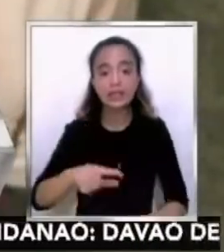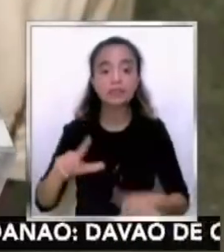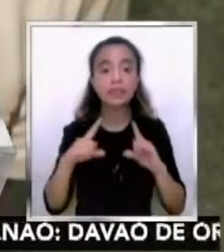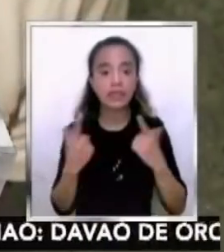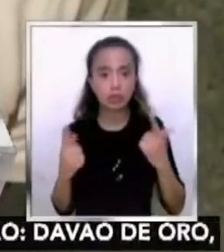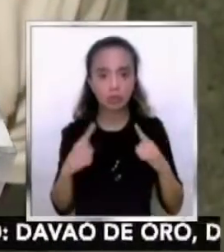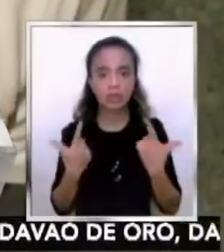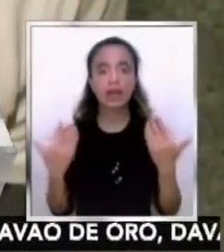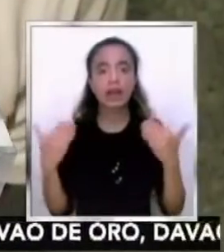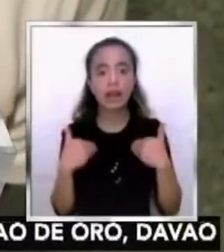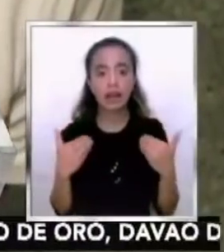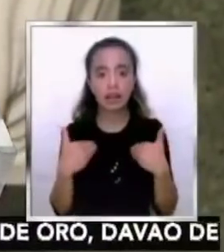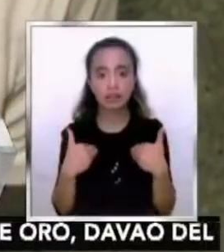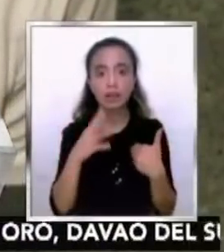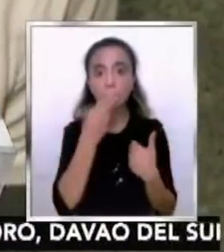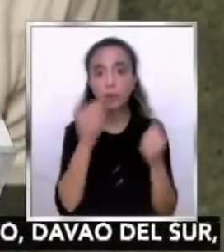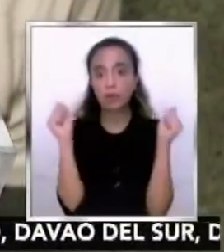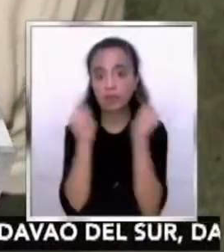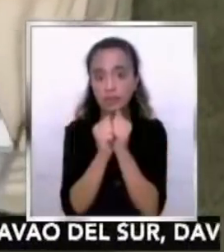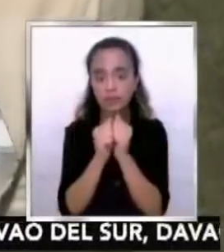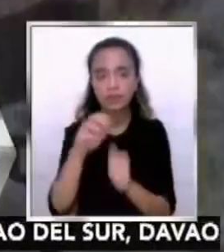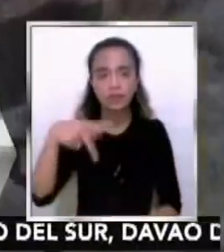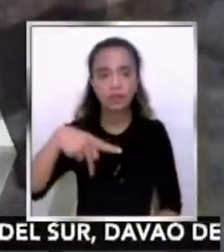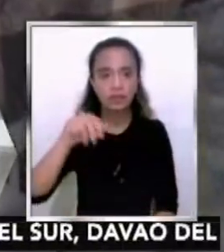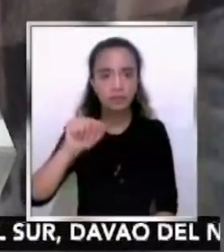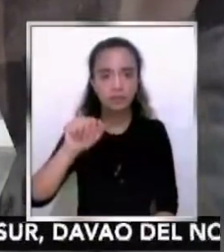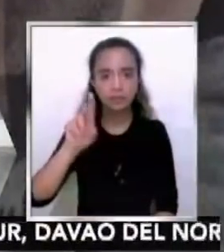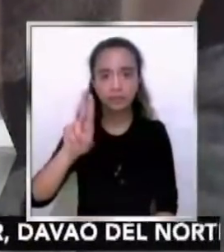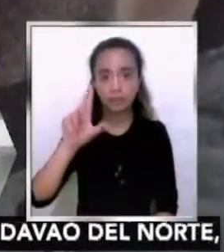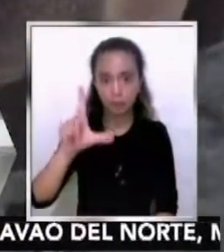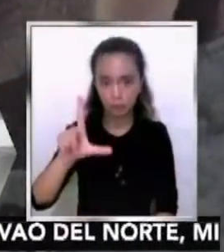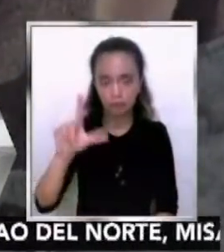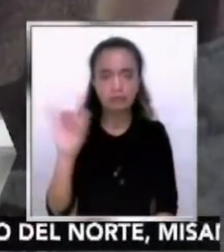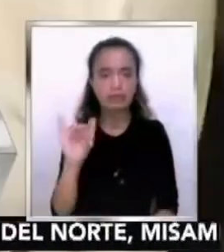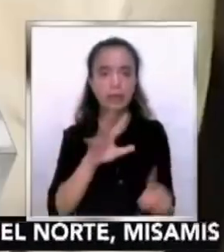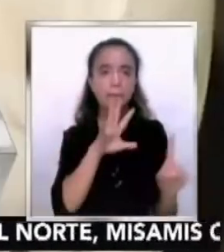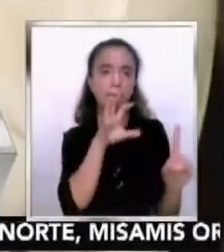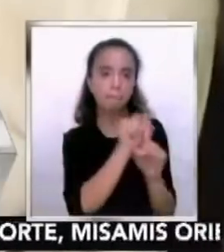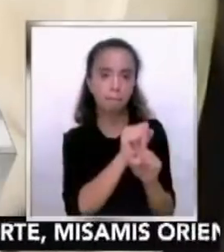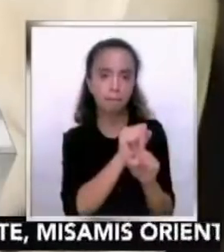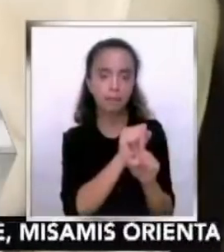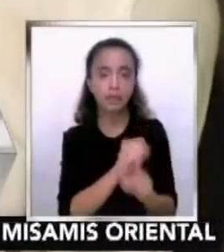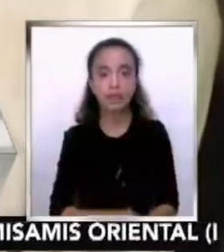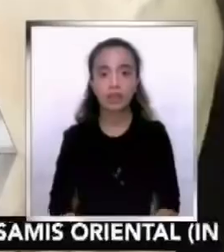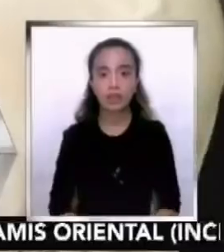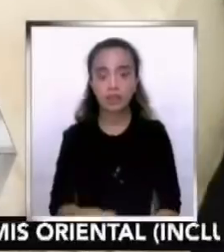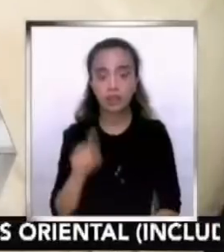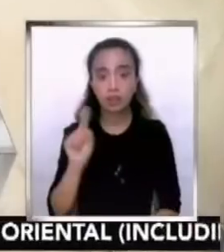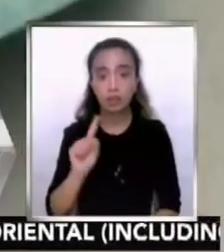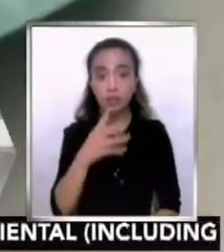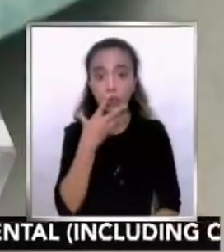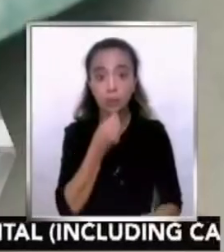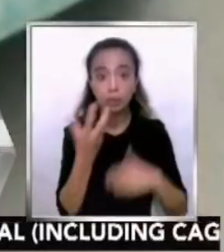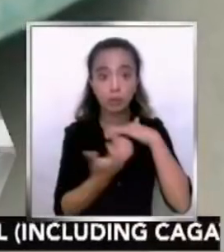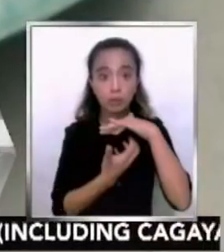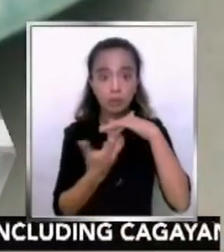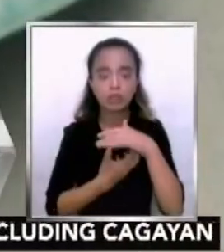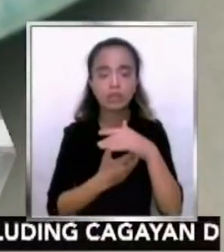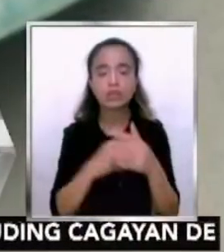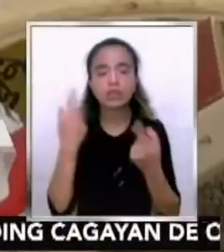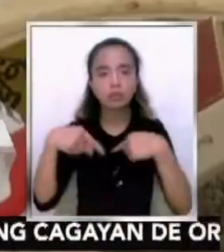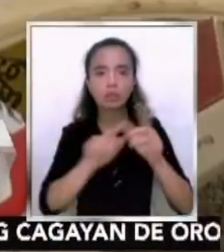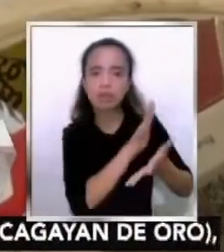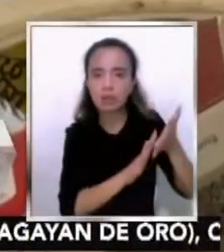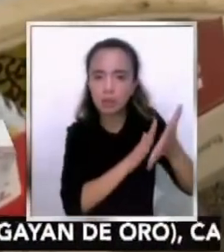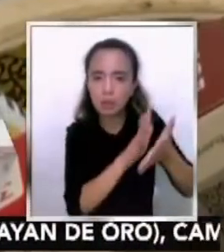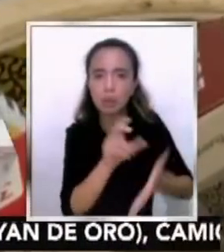umano'y kasabwat na si Paul August Cabrera. Ang kanilang mga parokyano, mga partygoer o mga mahilig bumisita